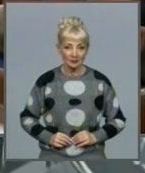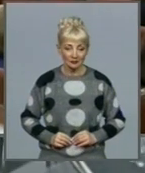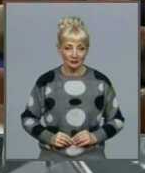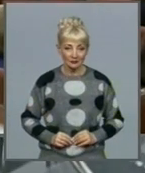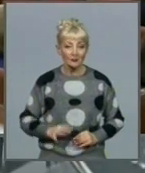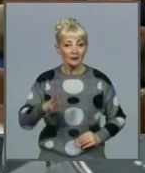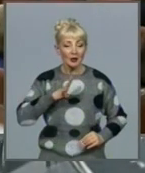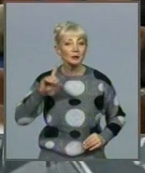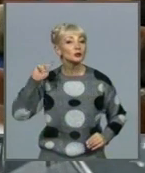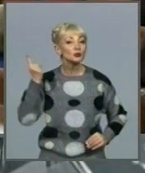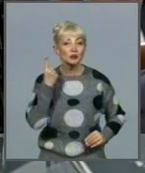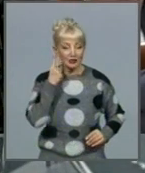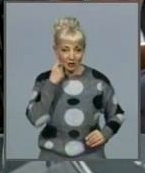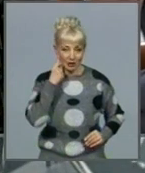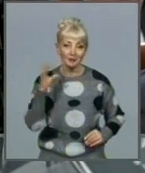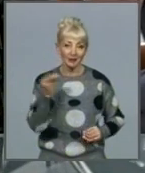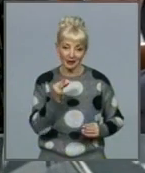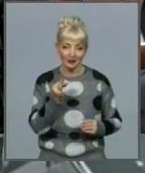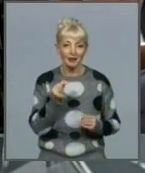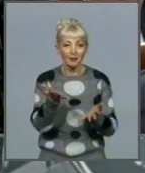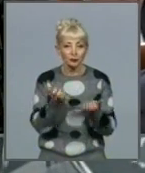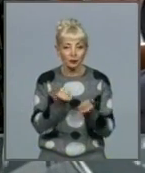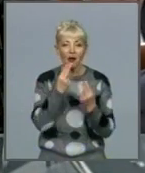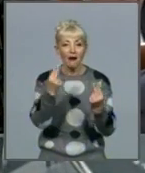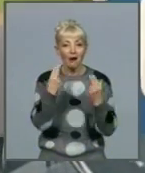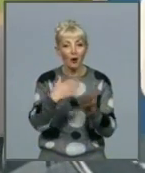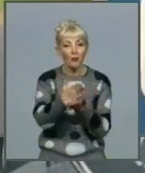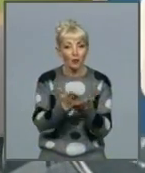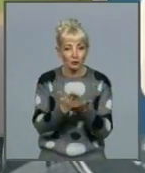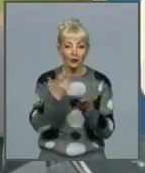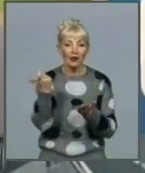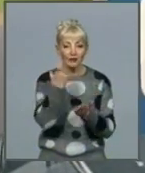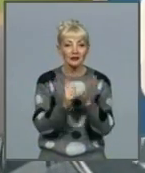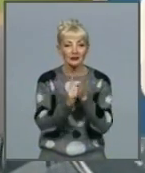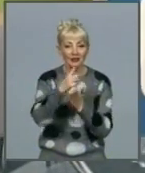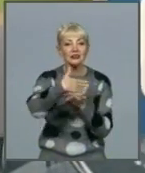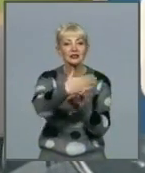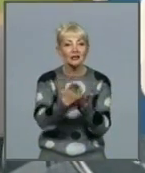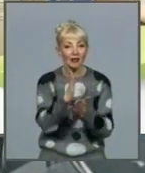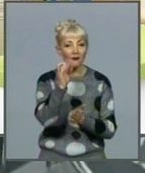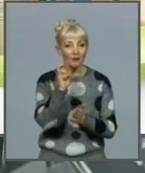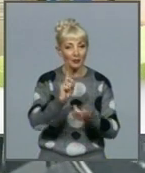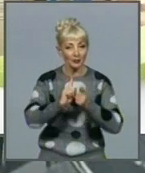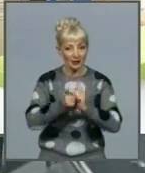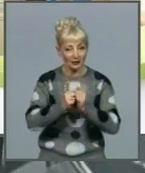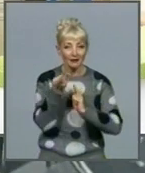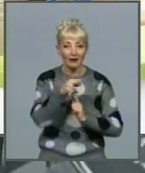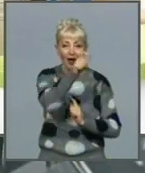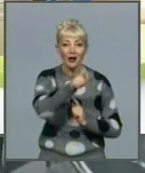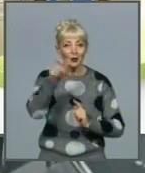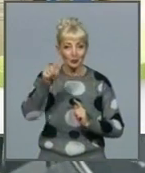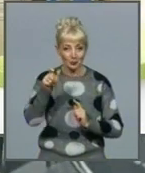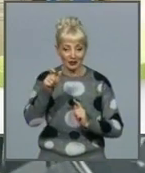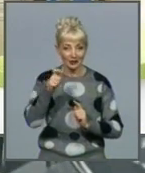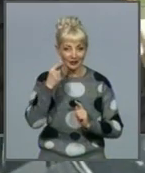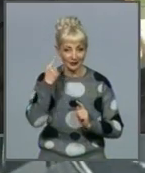Бути почутими та отримати якісні послуги. У Харкові впроваджують сервіс «Веб-перекладач мови жестів» для людей з вадами слуху. Кошти на